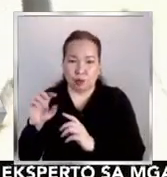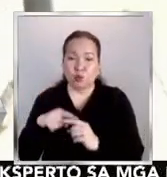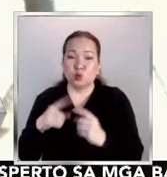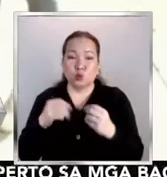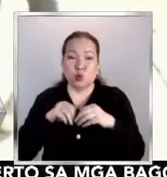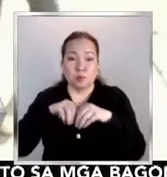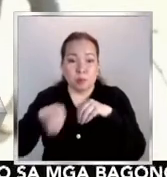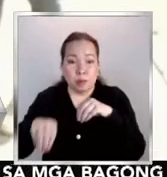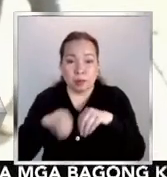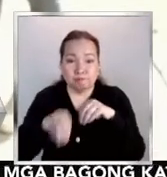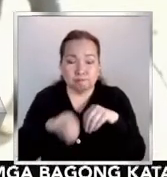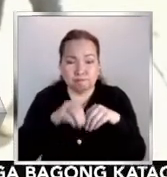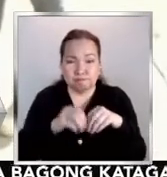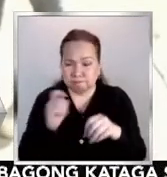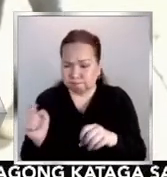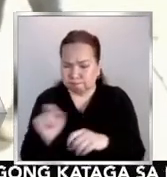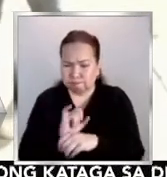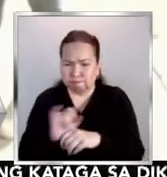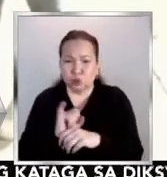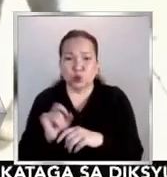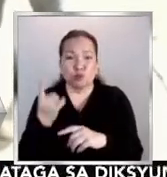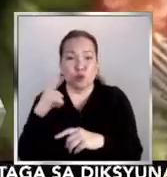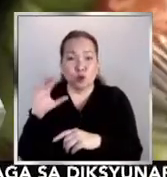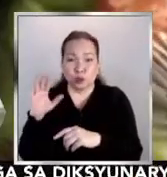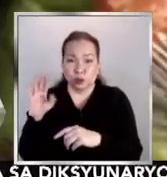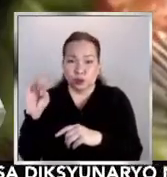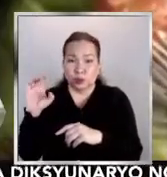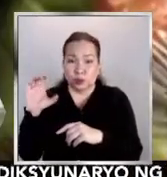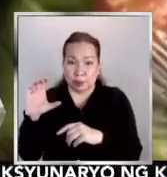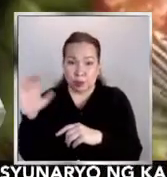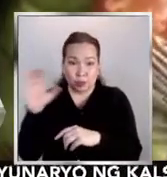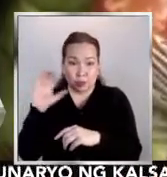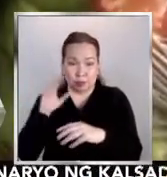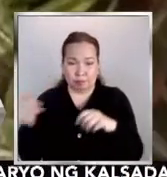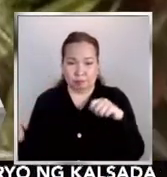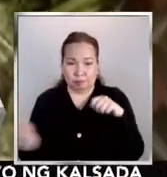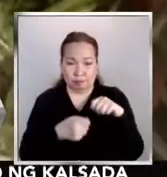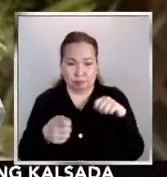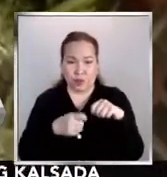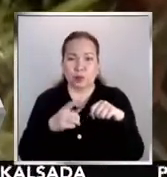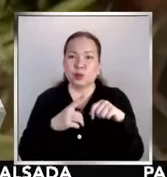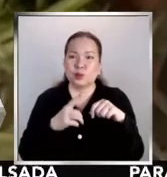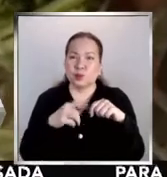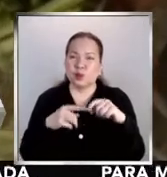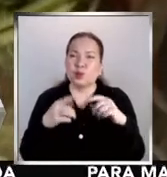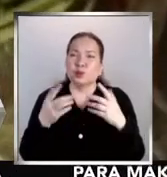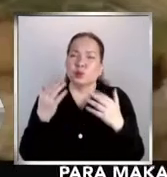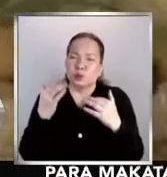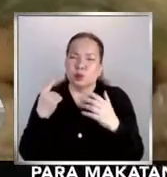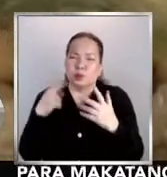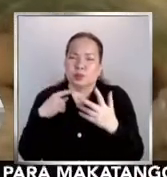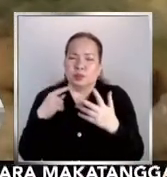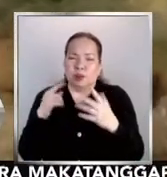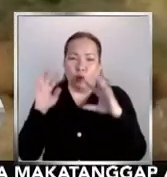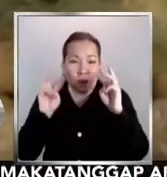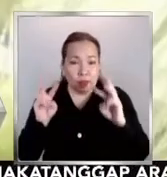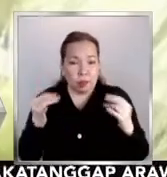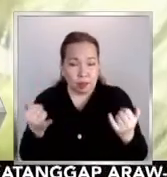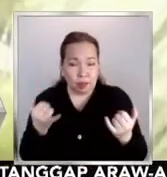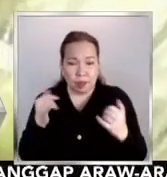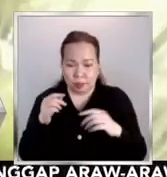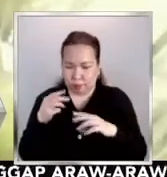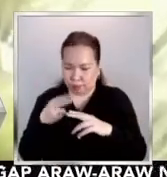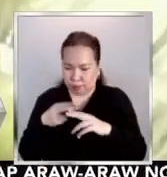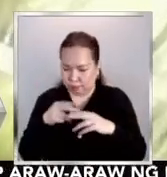may maani sa Disyembre. Kung wala raw manalasang sama ng panahon ngayong bare months, posible naman daw na